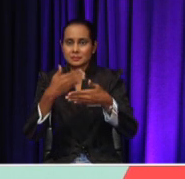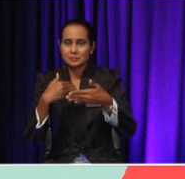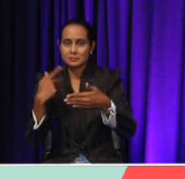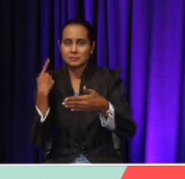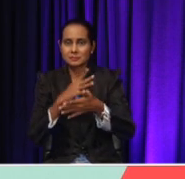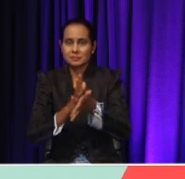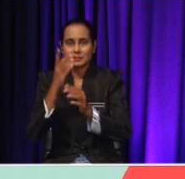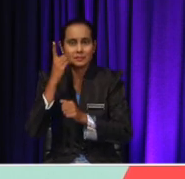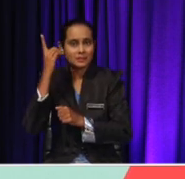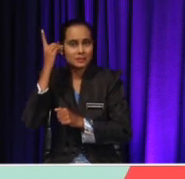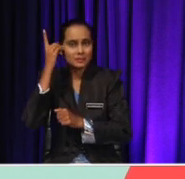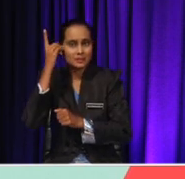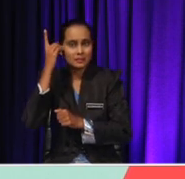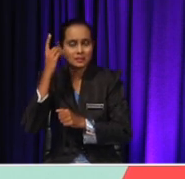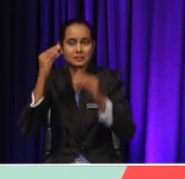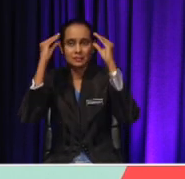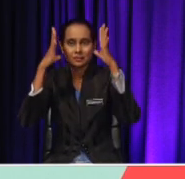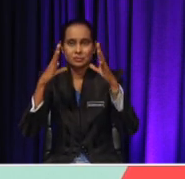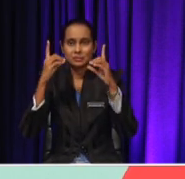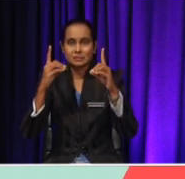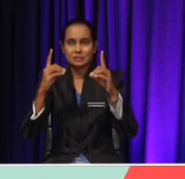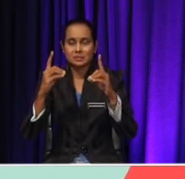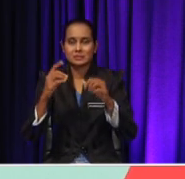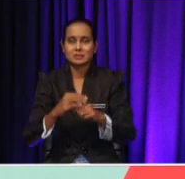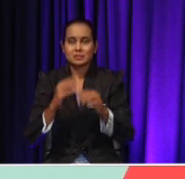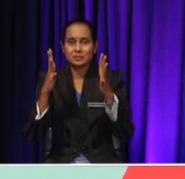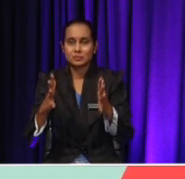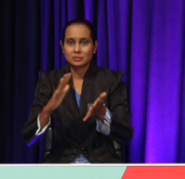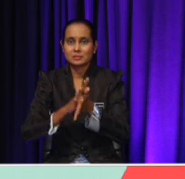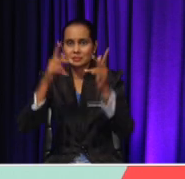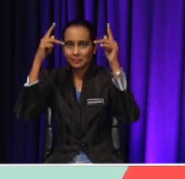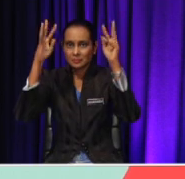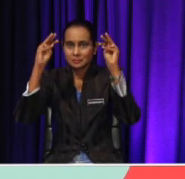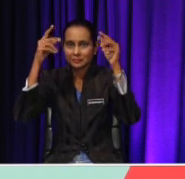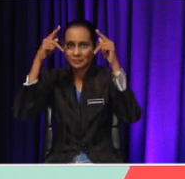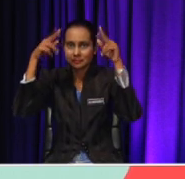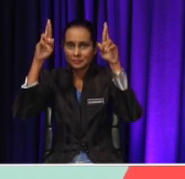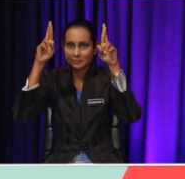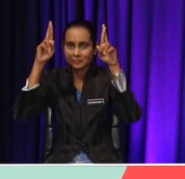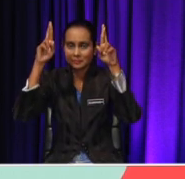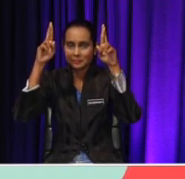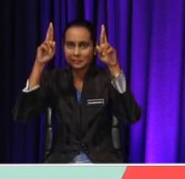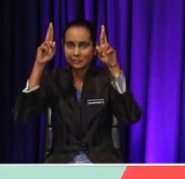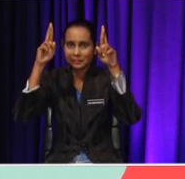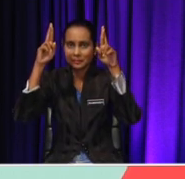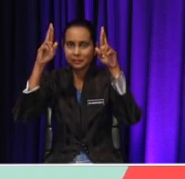menjadi dewasa guru mendidih seseorang menjadi pribadi presiden ulang